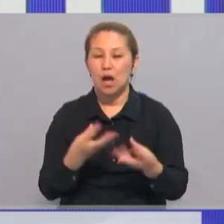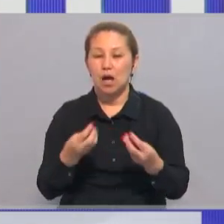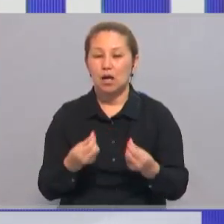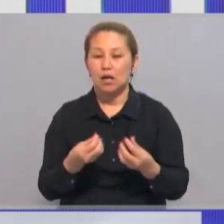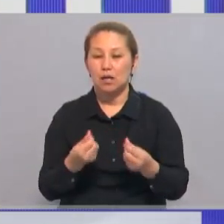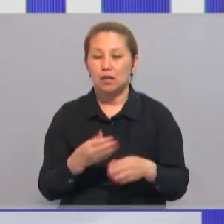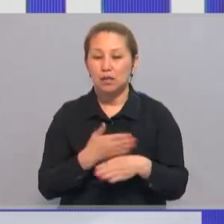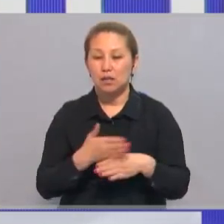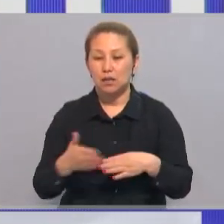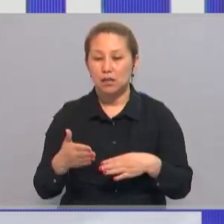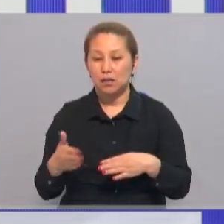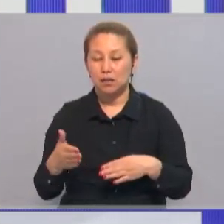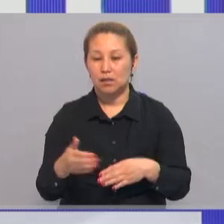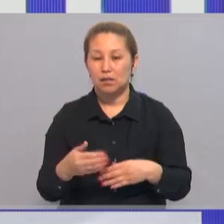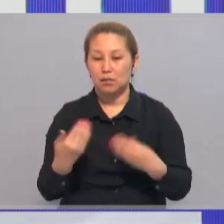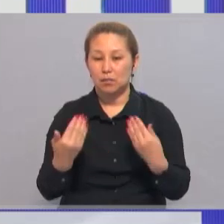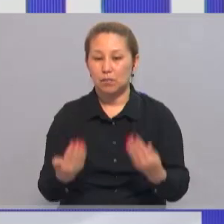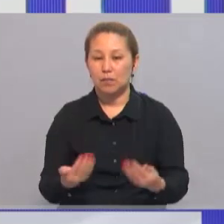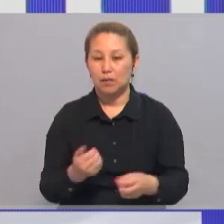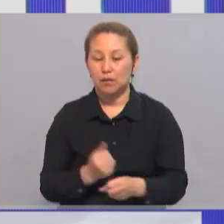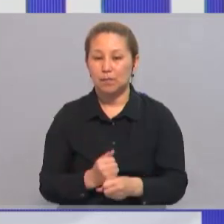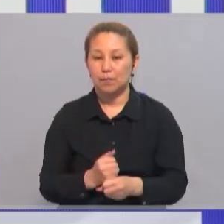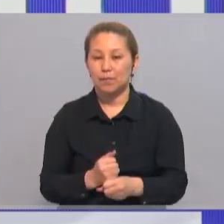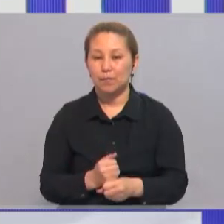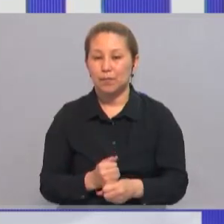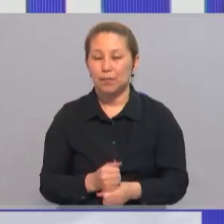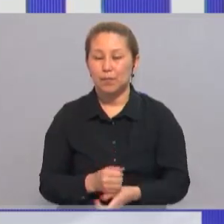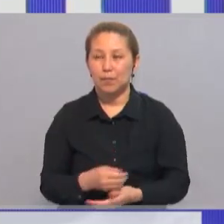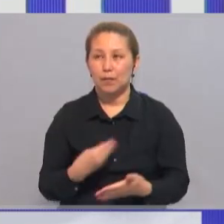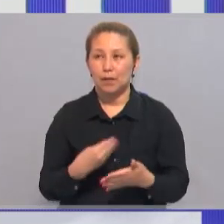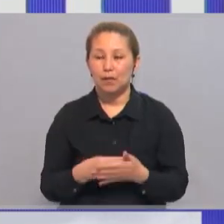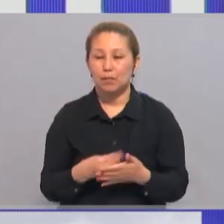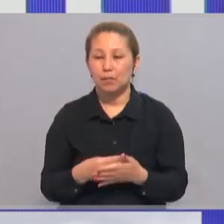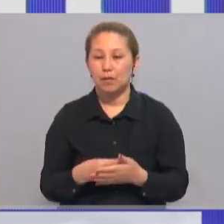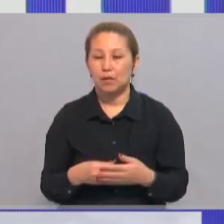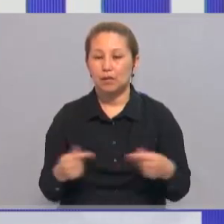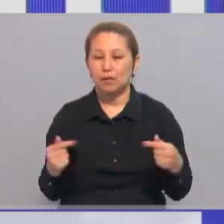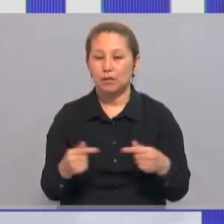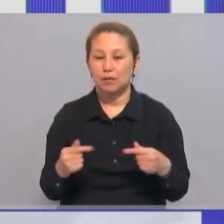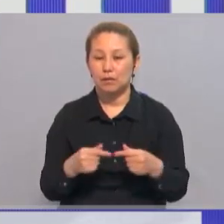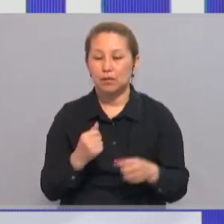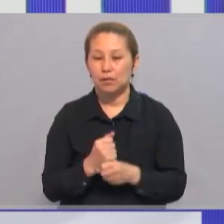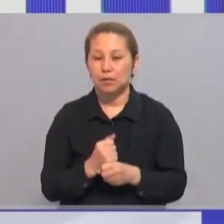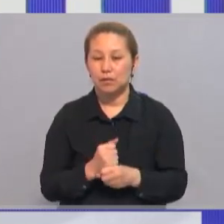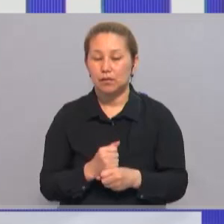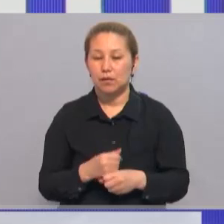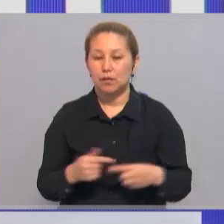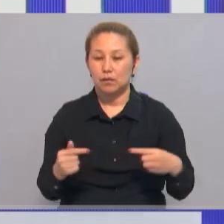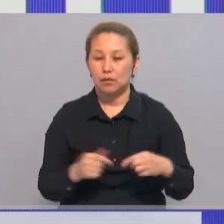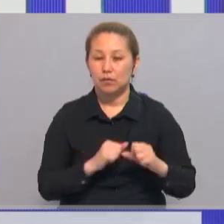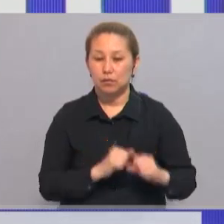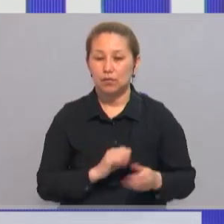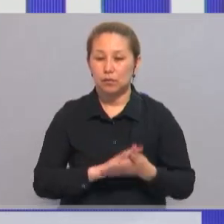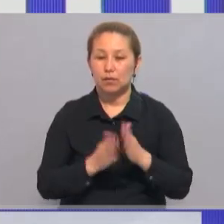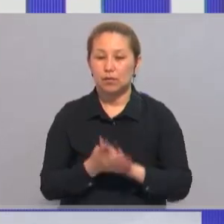арқасында кредит беріп, соның арқасында бағаны тұрақтандырып, бір фиксированный, бір белгілі бір деңгейде ұстап отыруға